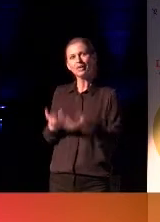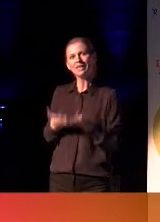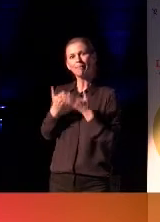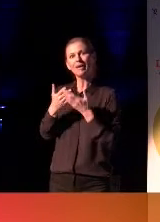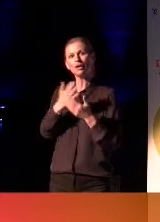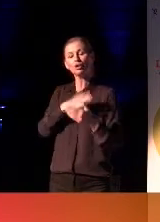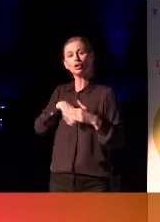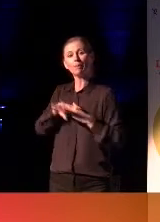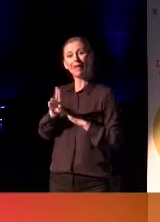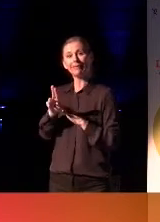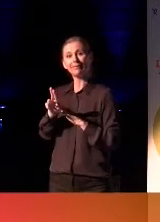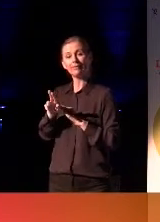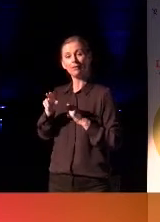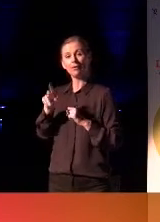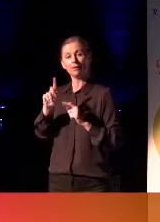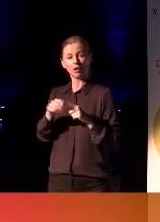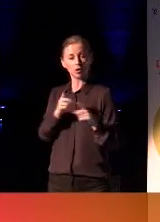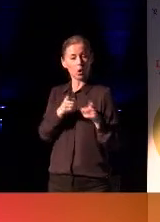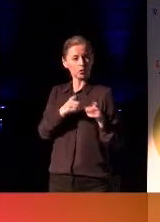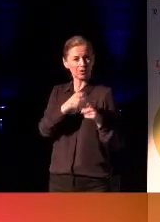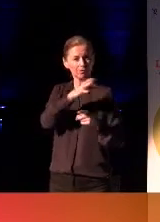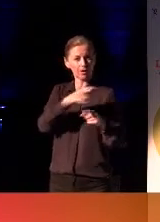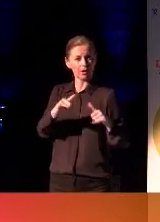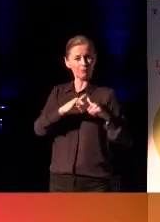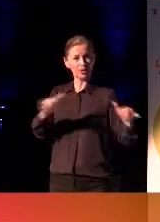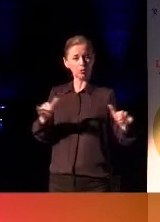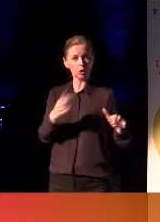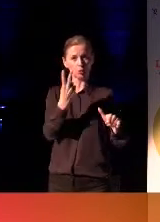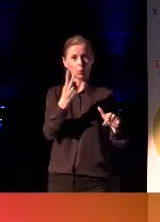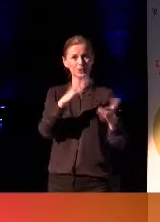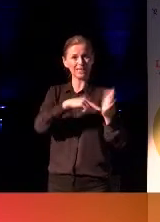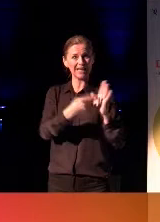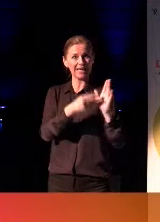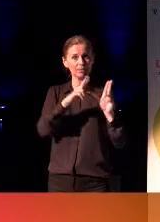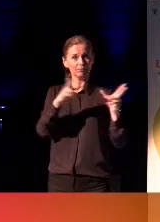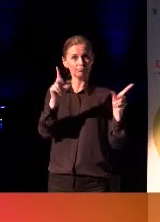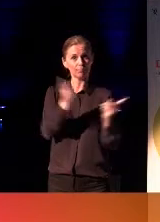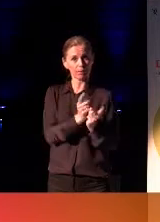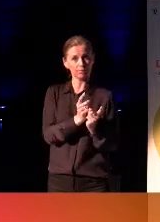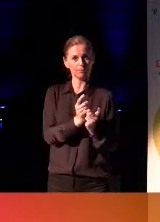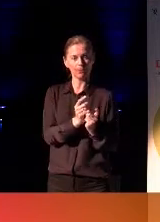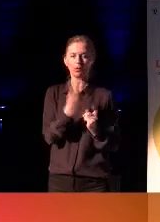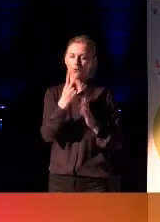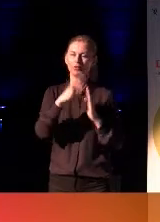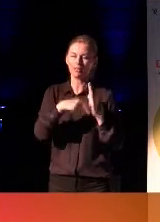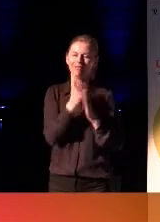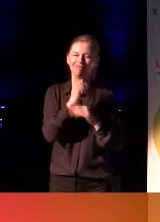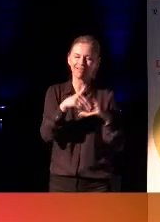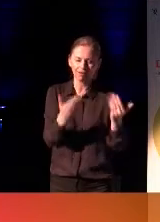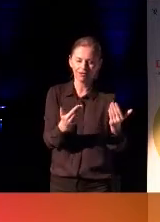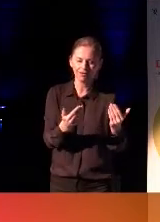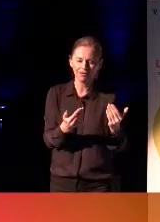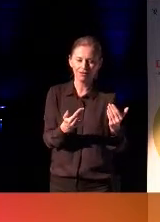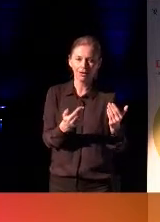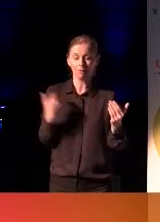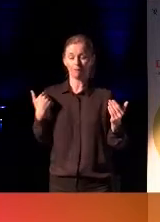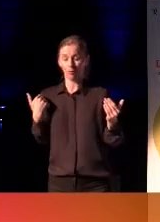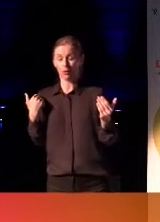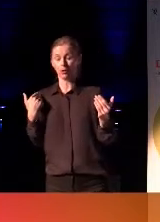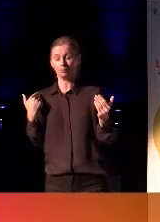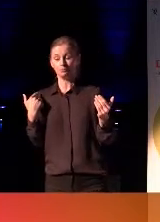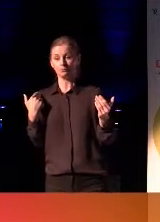hjemmesykepleien i Horten kommune frigjør to stillinger nærmest, altså 2 timer av dagen, før var